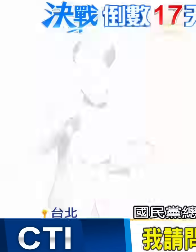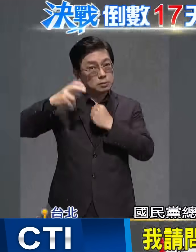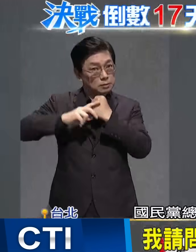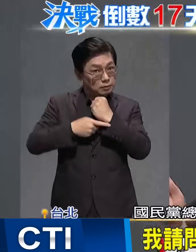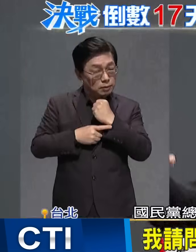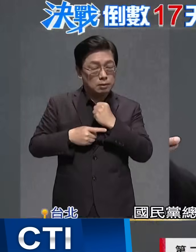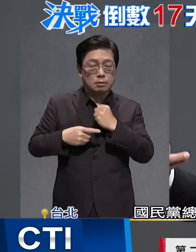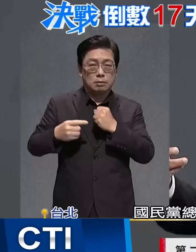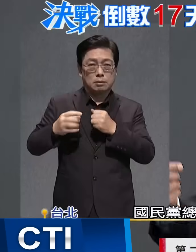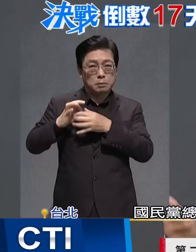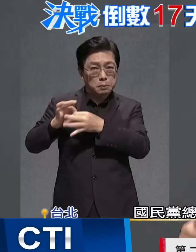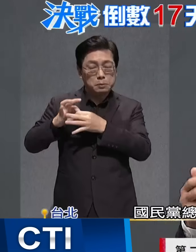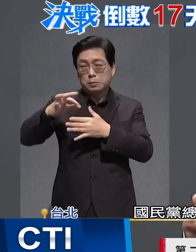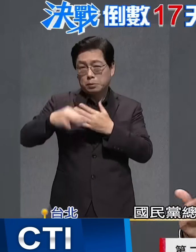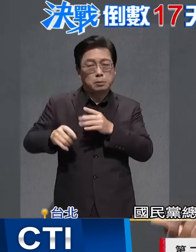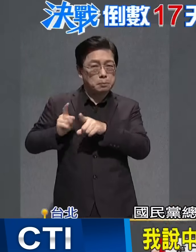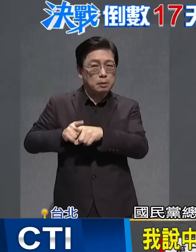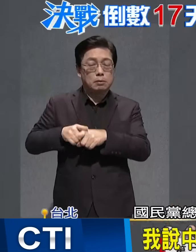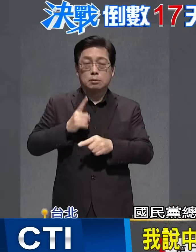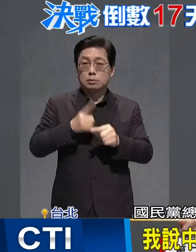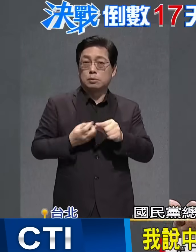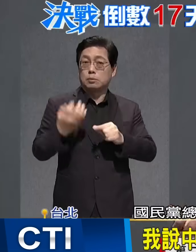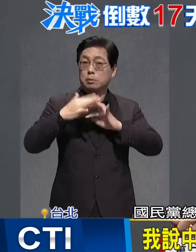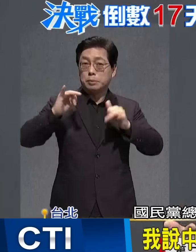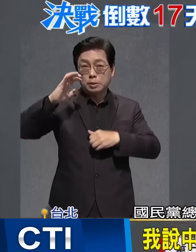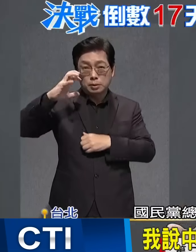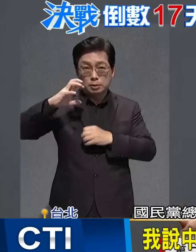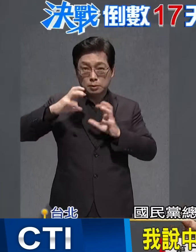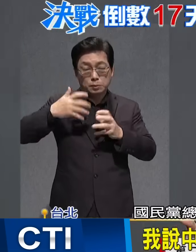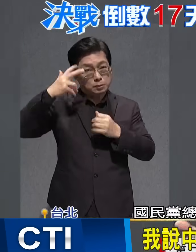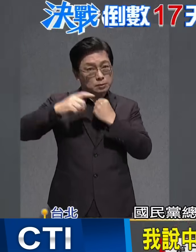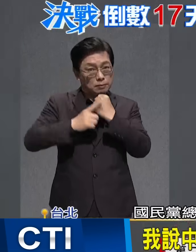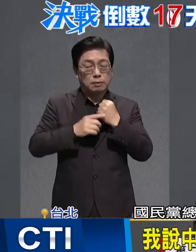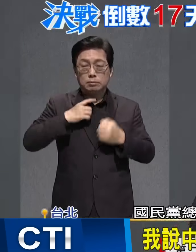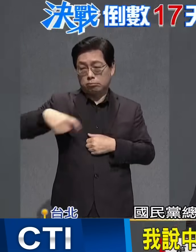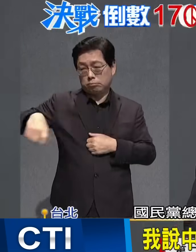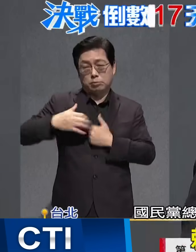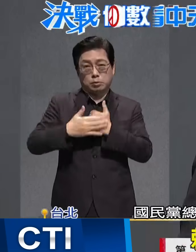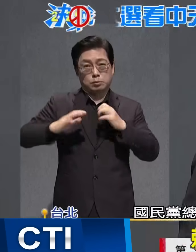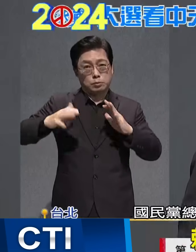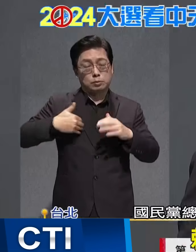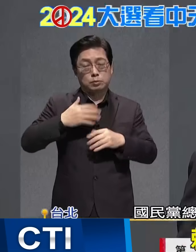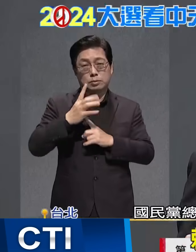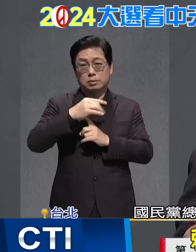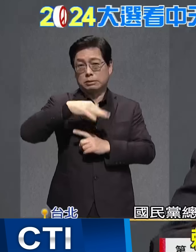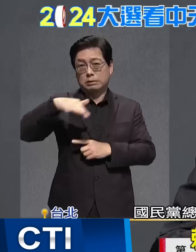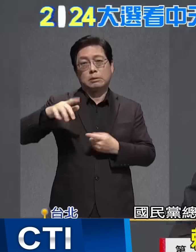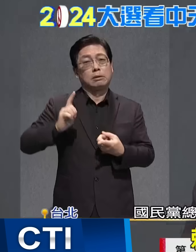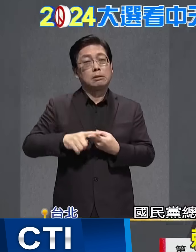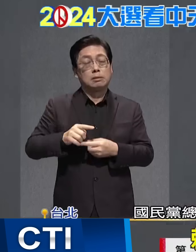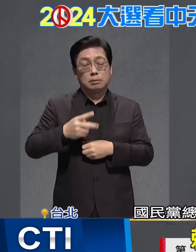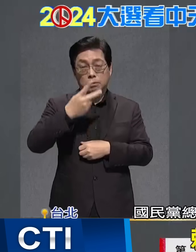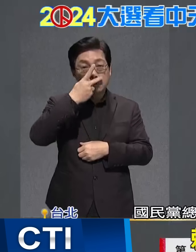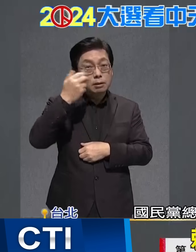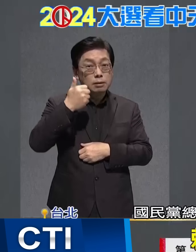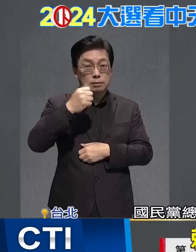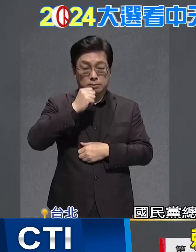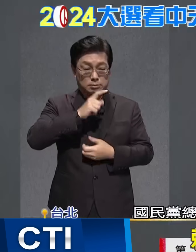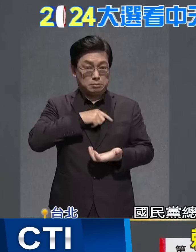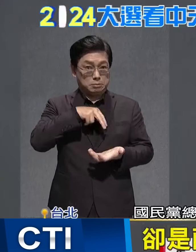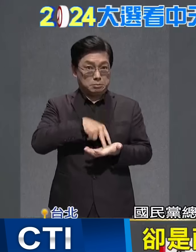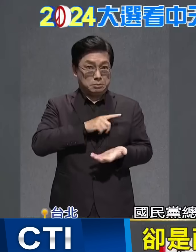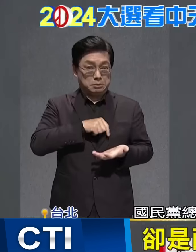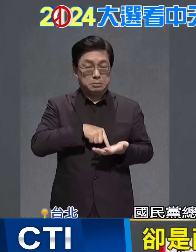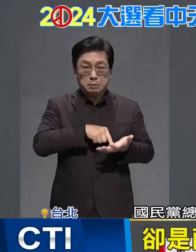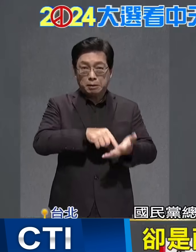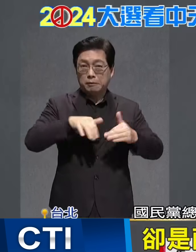屠了？所以我有讲过一句，我讲中华民国宪法是咱的两岸的护国神山。赖先生，你讲个台独主张，